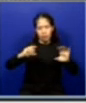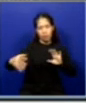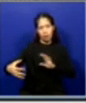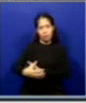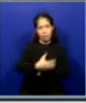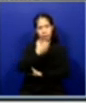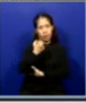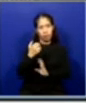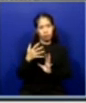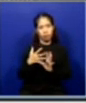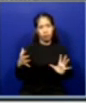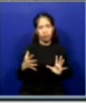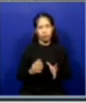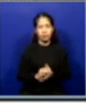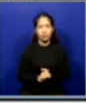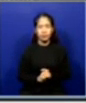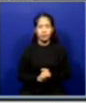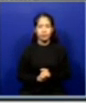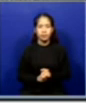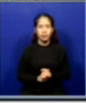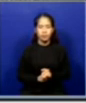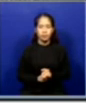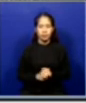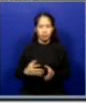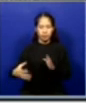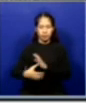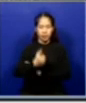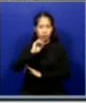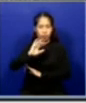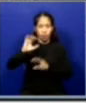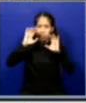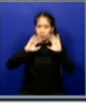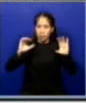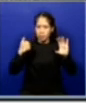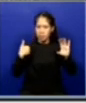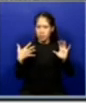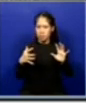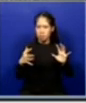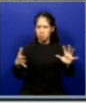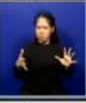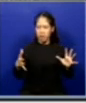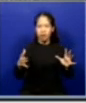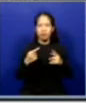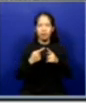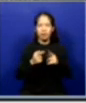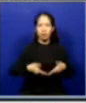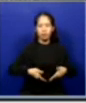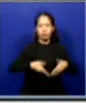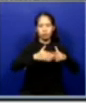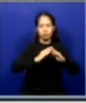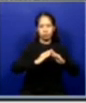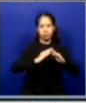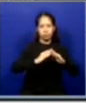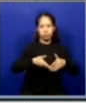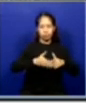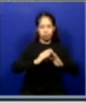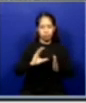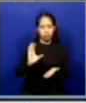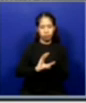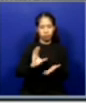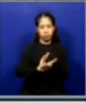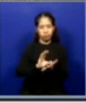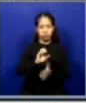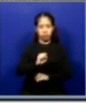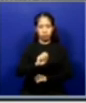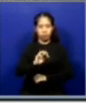หลือมหาศาลขนาดนี้แล้วไม่ตั้งเป็น กองทุน SME